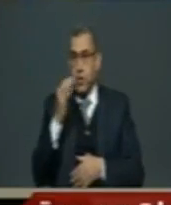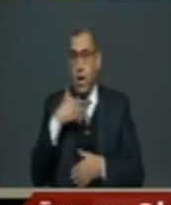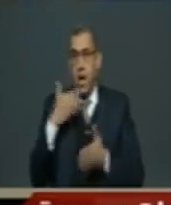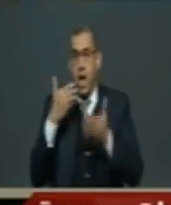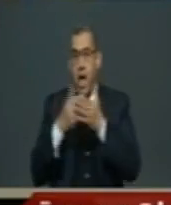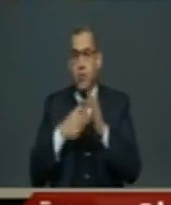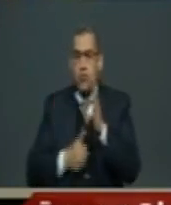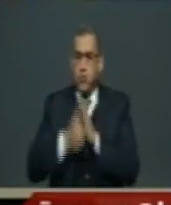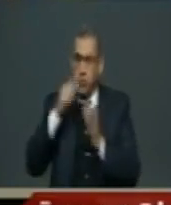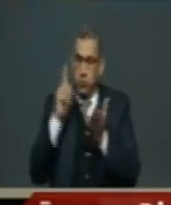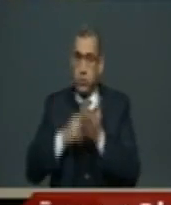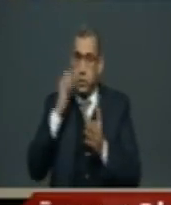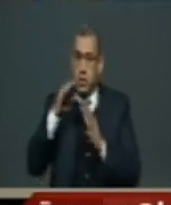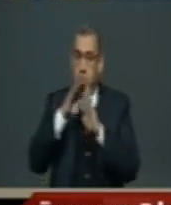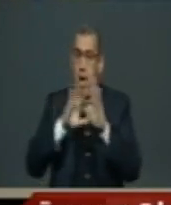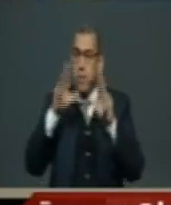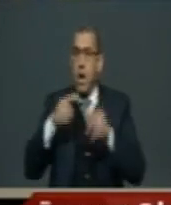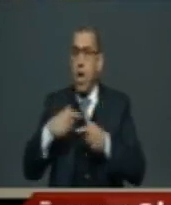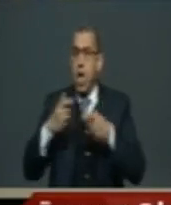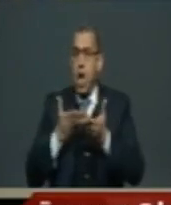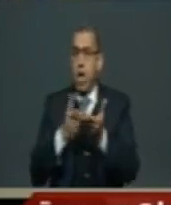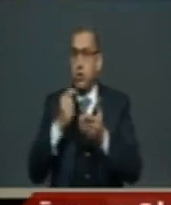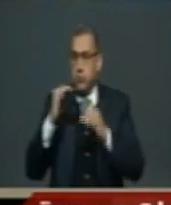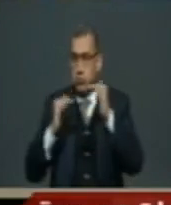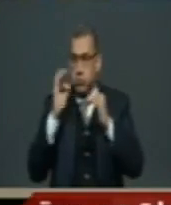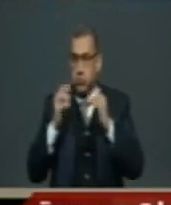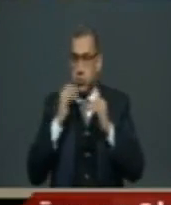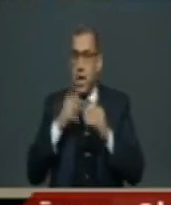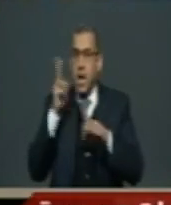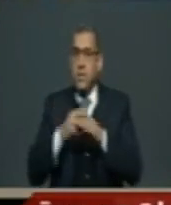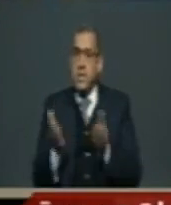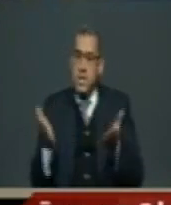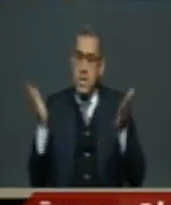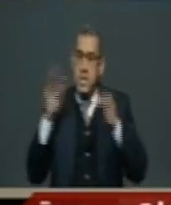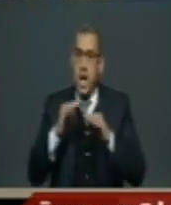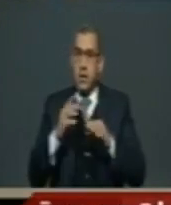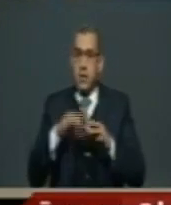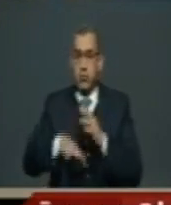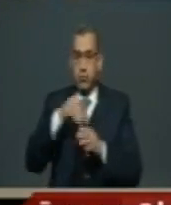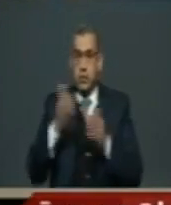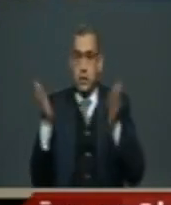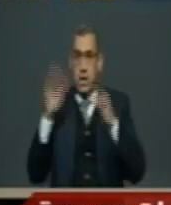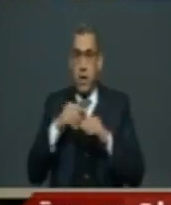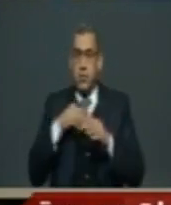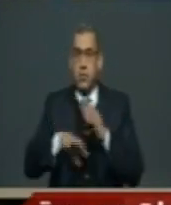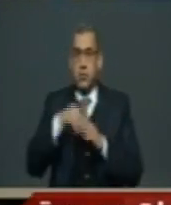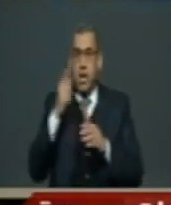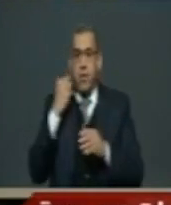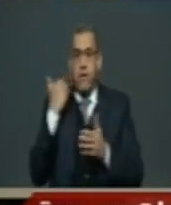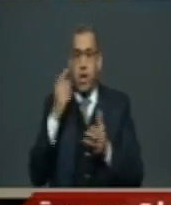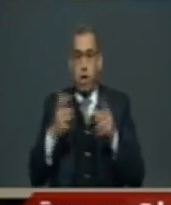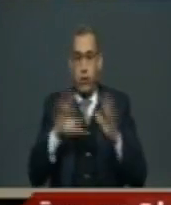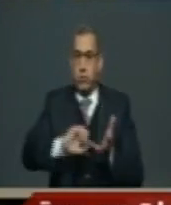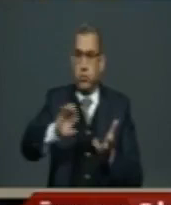في الاسواق وفي الاسعار لابد من زيادة الاتاحة، الاتاحة الاتاحة الاتاحة